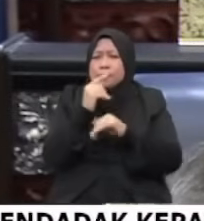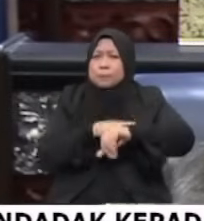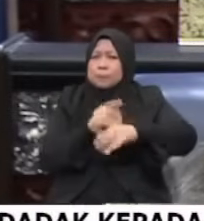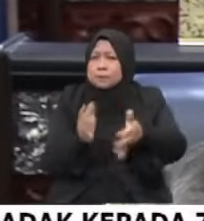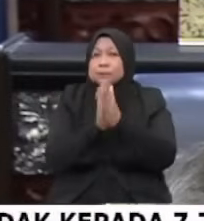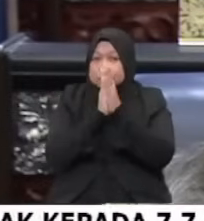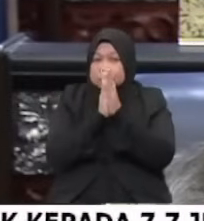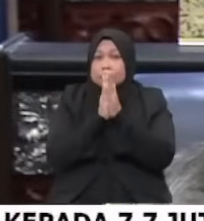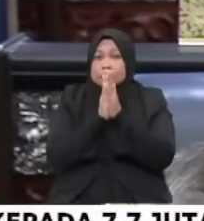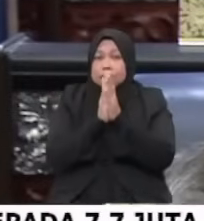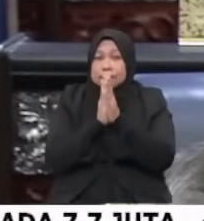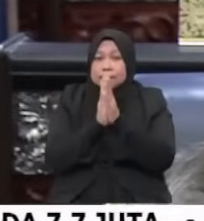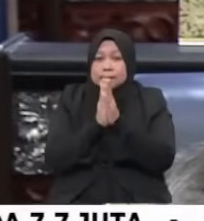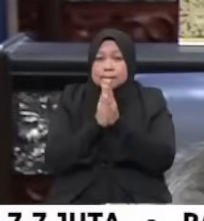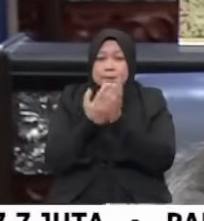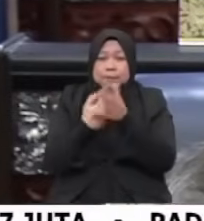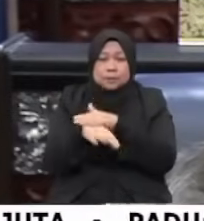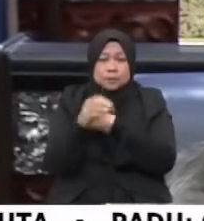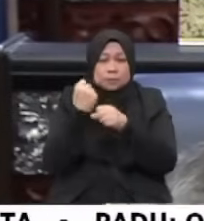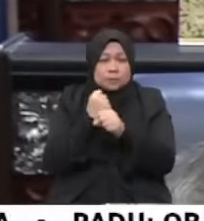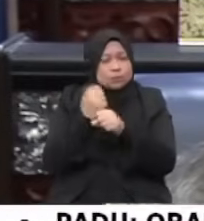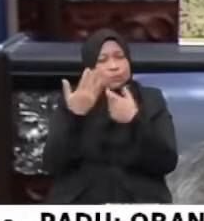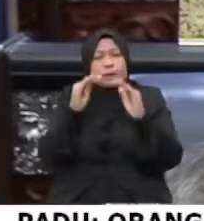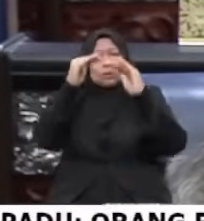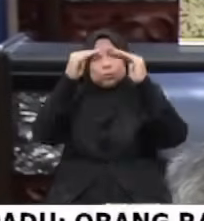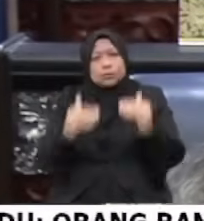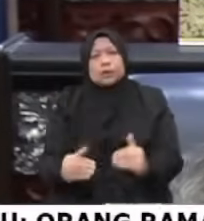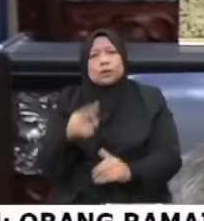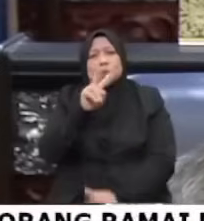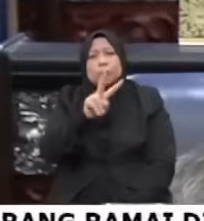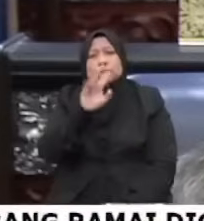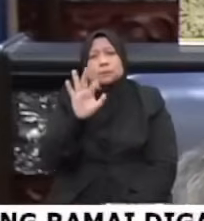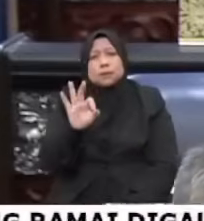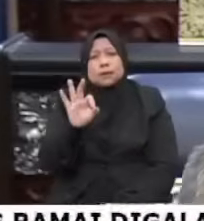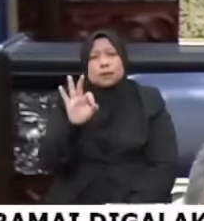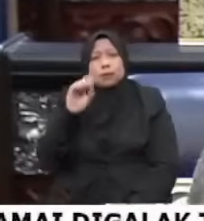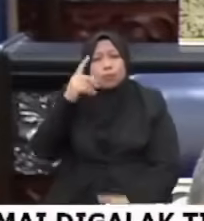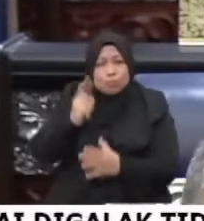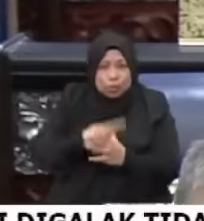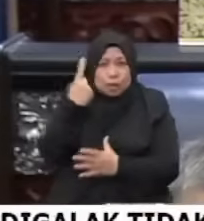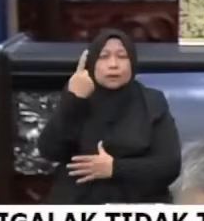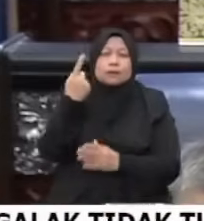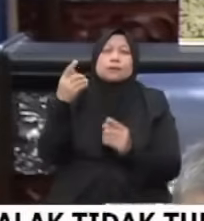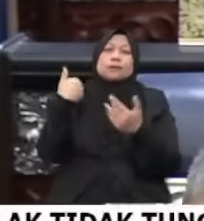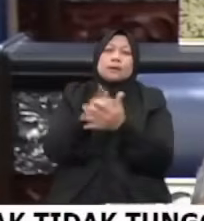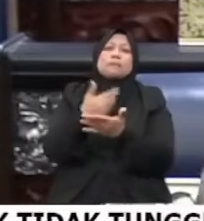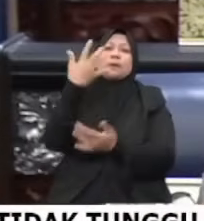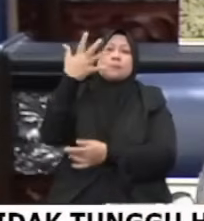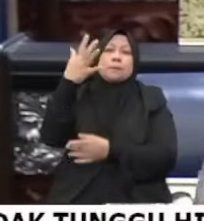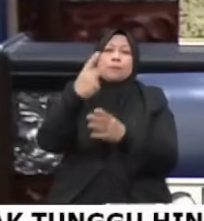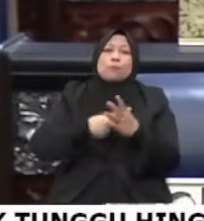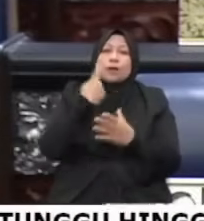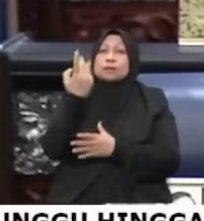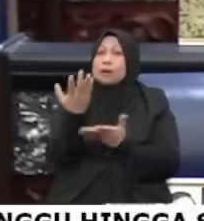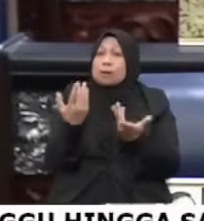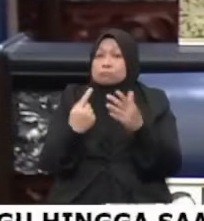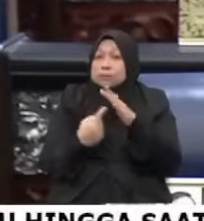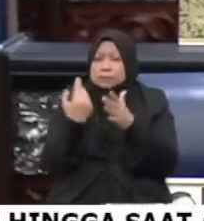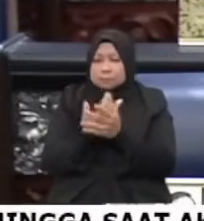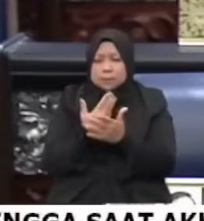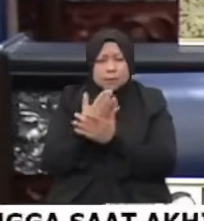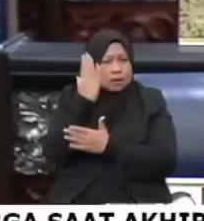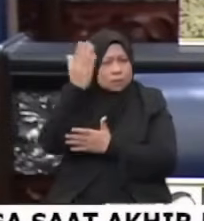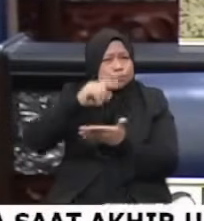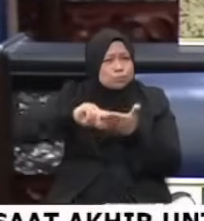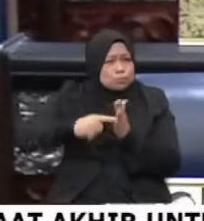permohonan kuota sehingga kemasukan pekerja telah dikurangkan dari 29 bulan kepada 15 bulan dasar baru ini akan